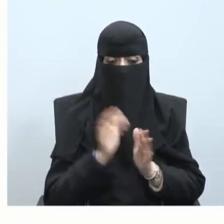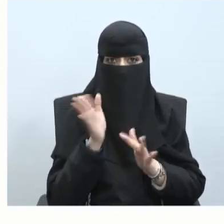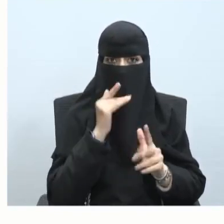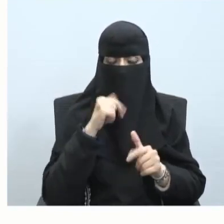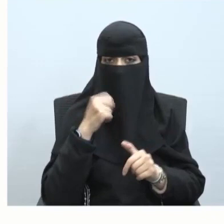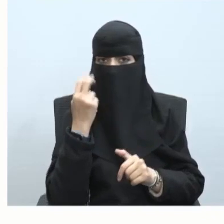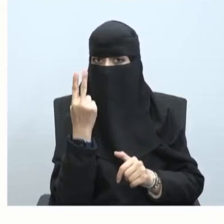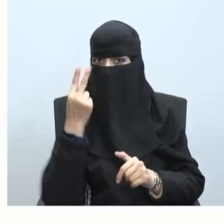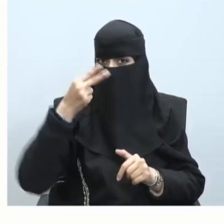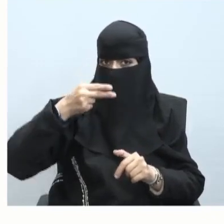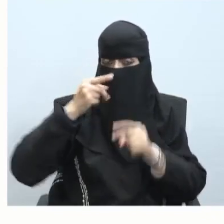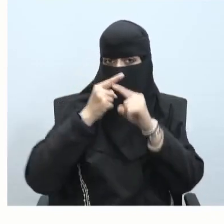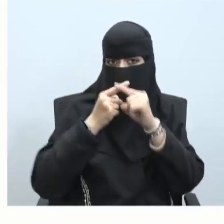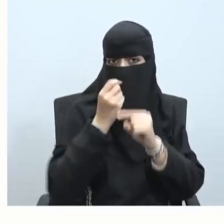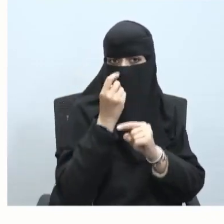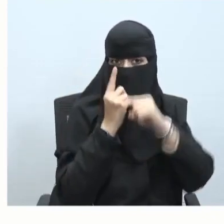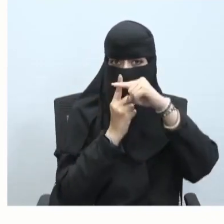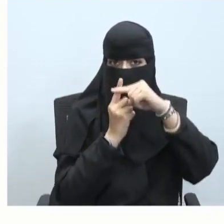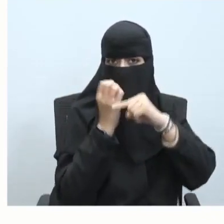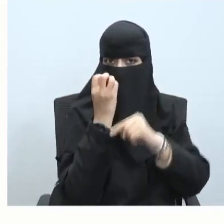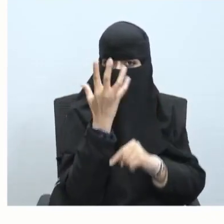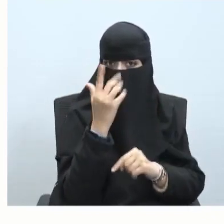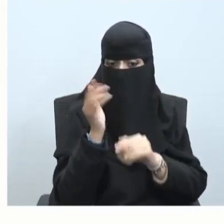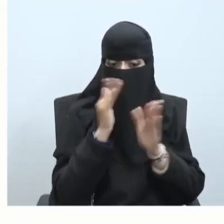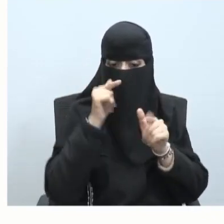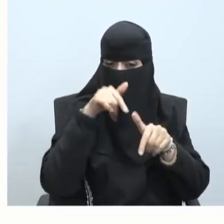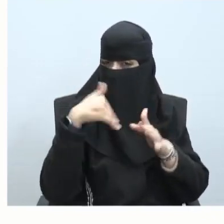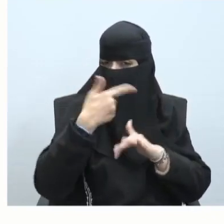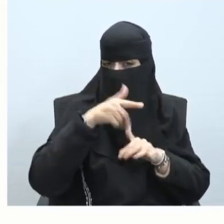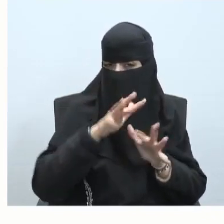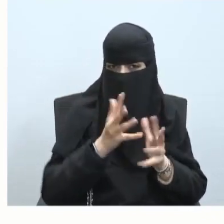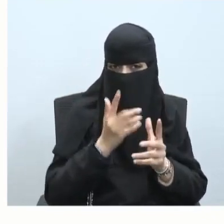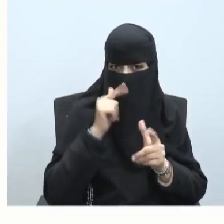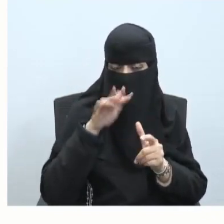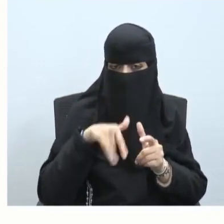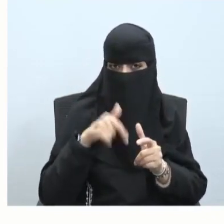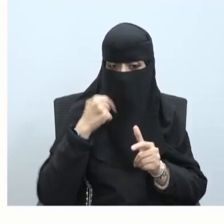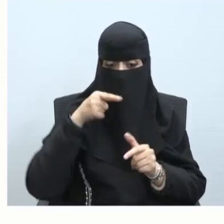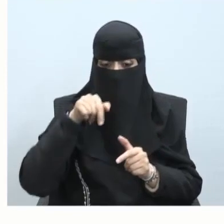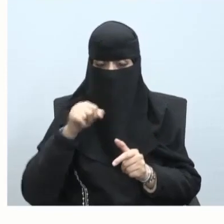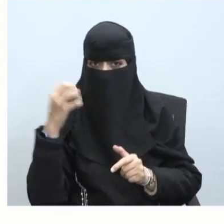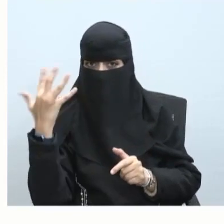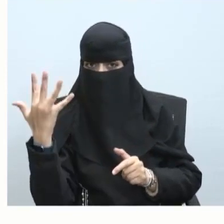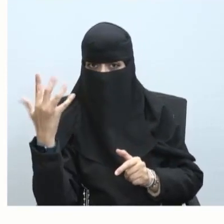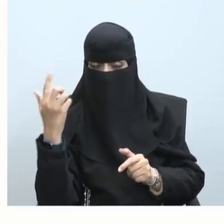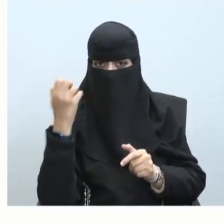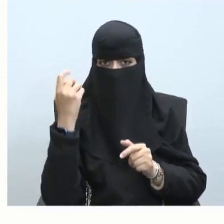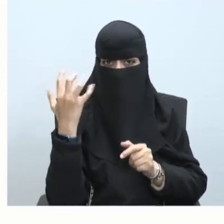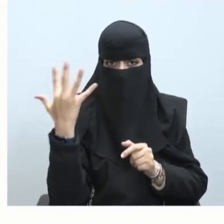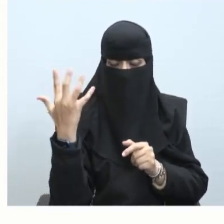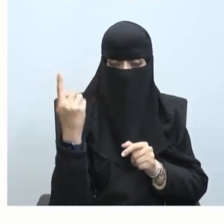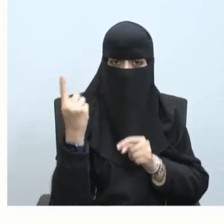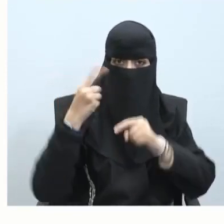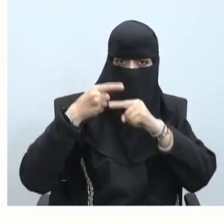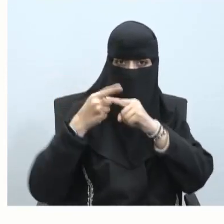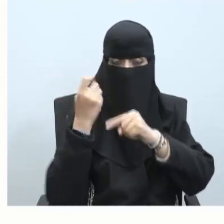طيب هل نستطيع ان نتعرف على العدد التالي هنا نعم نعد ماذا بالخمسات بعد